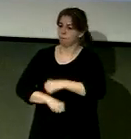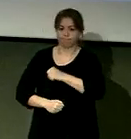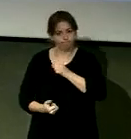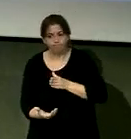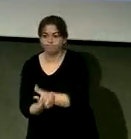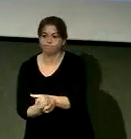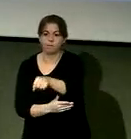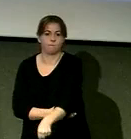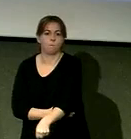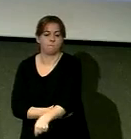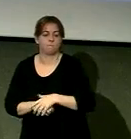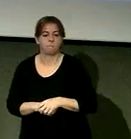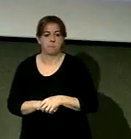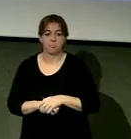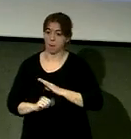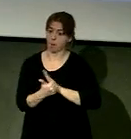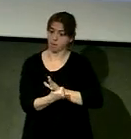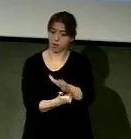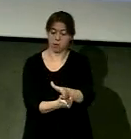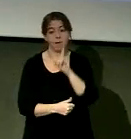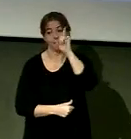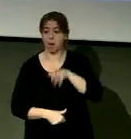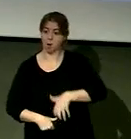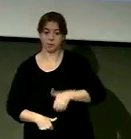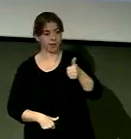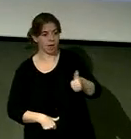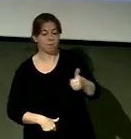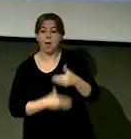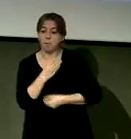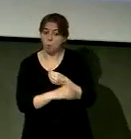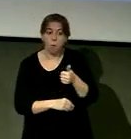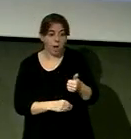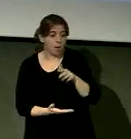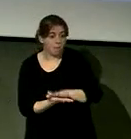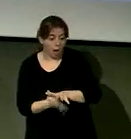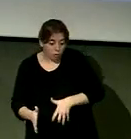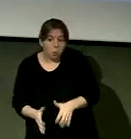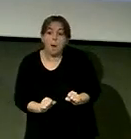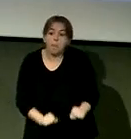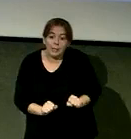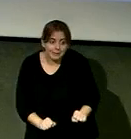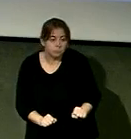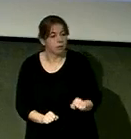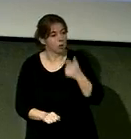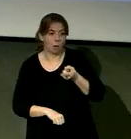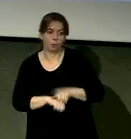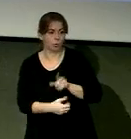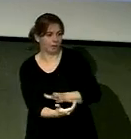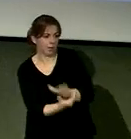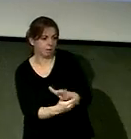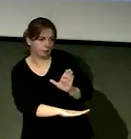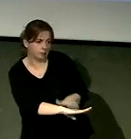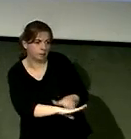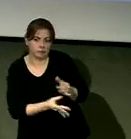Donc déjà, premièrement, auprès des femmes enceintes ou en âge de procréer, afin de les aider avant et ou pendant